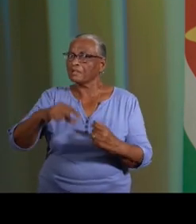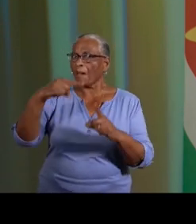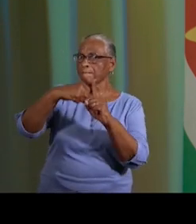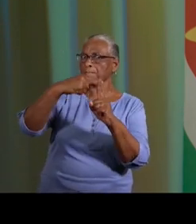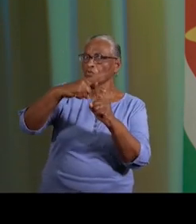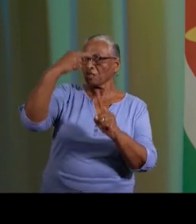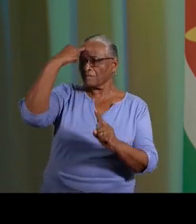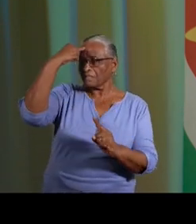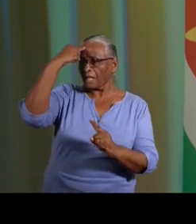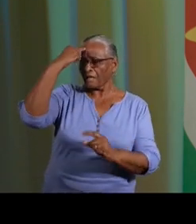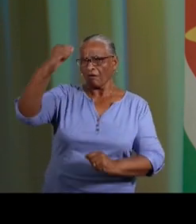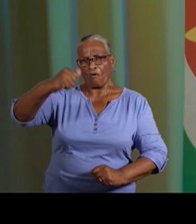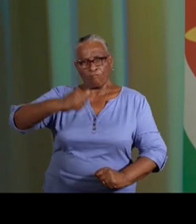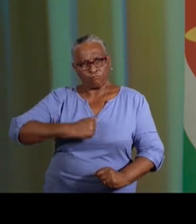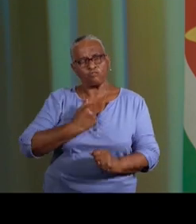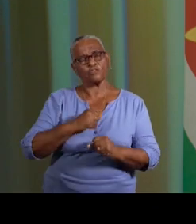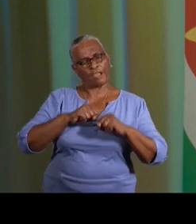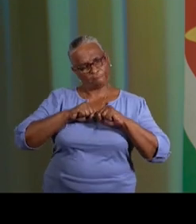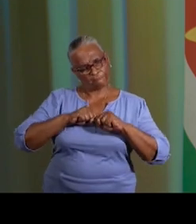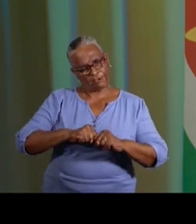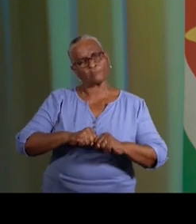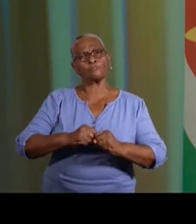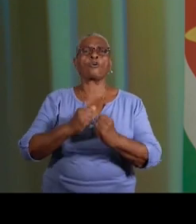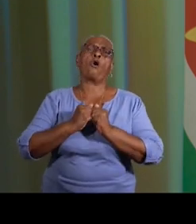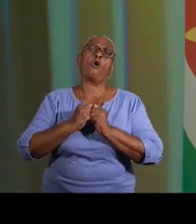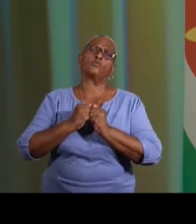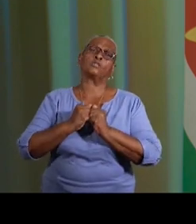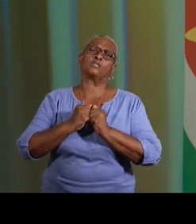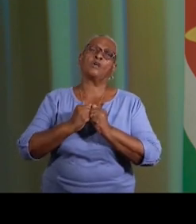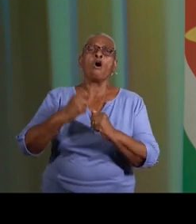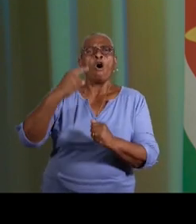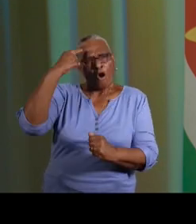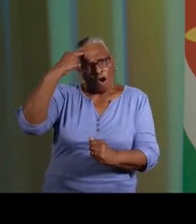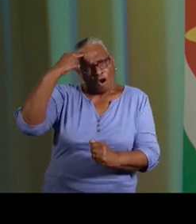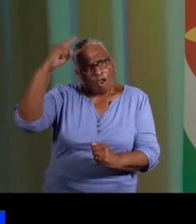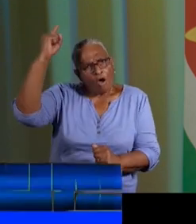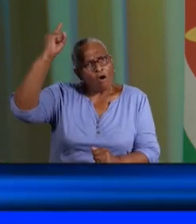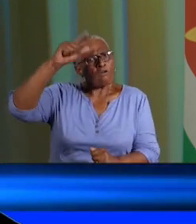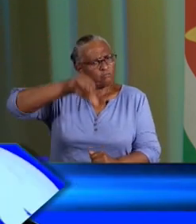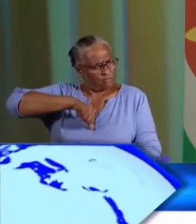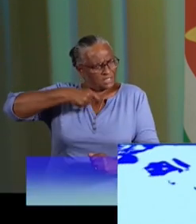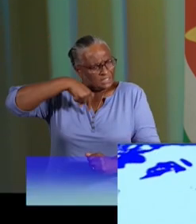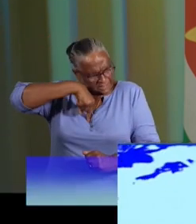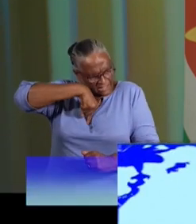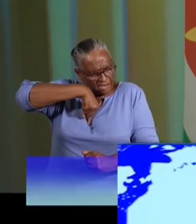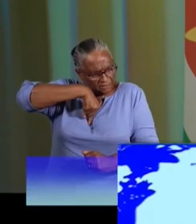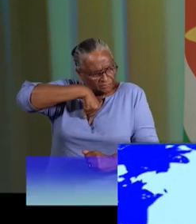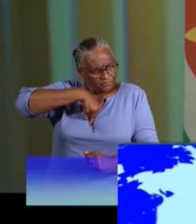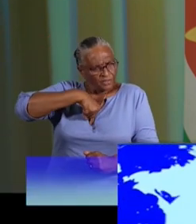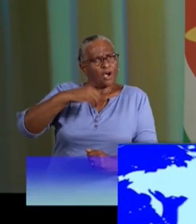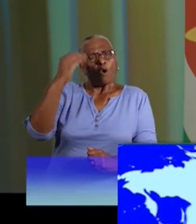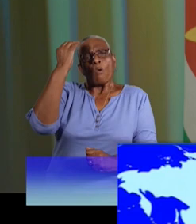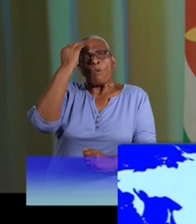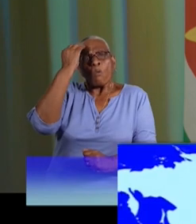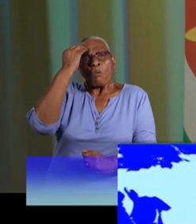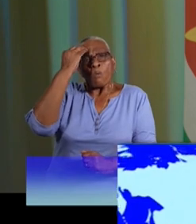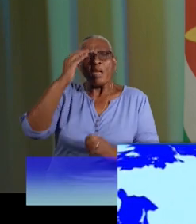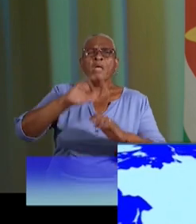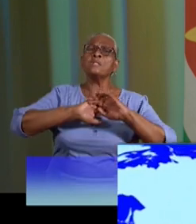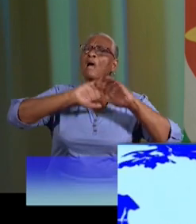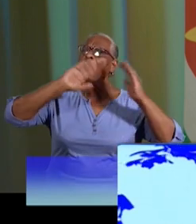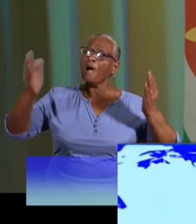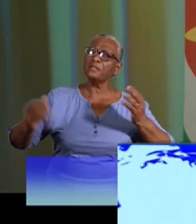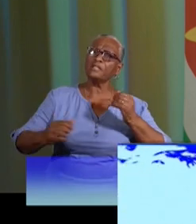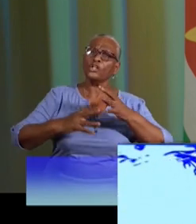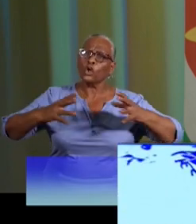op positief denken, moed en vastberadenheid. Geloof in jezelf en weet